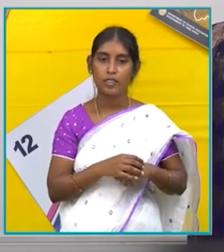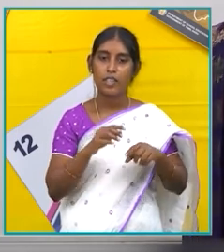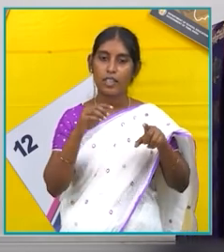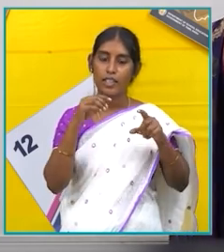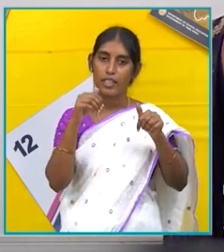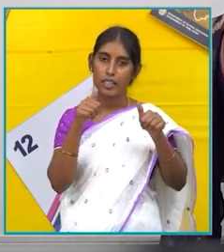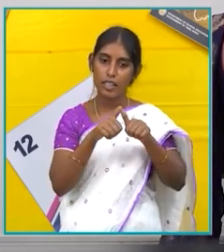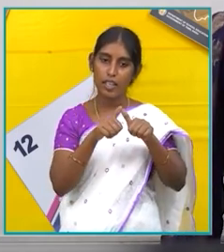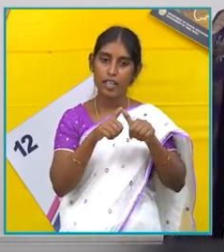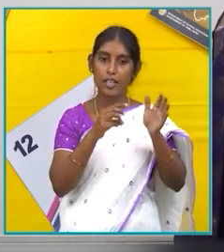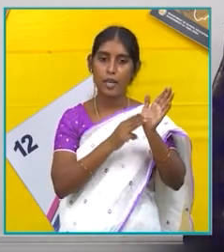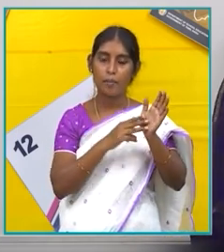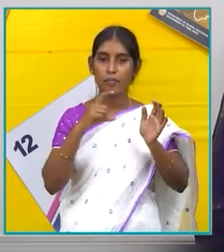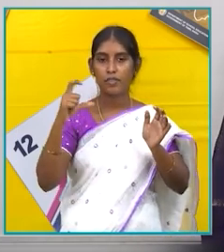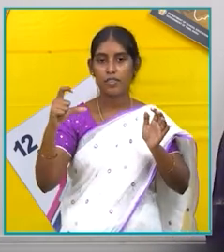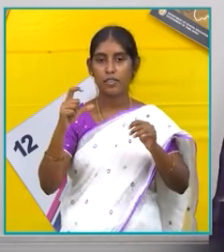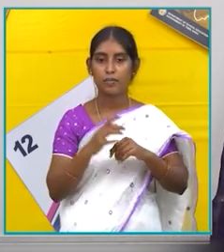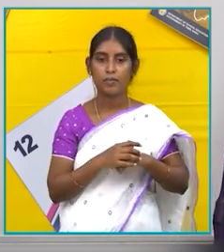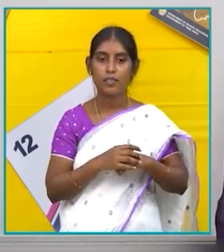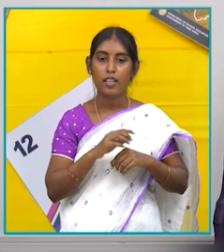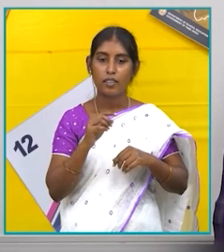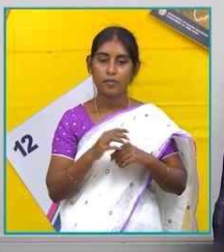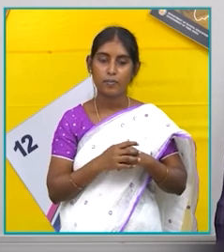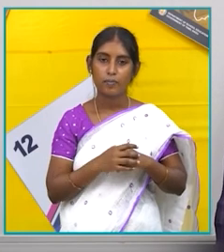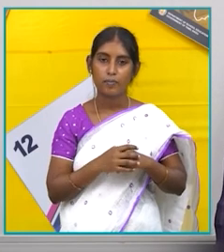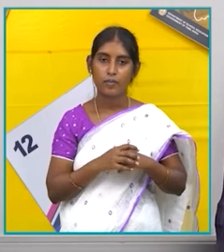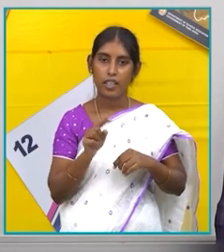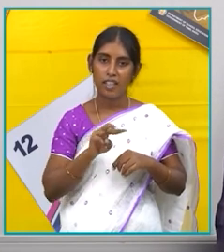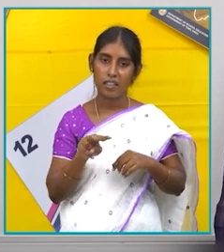இந்த சைடு எழுதும்போது ஏஎம்சி.